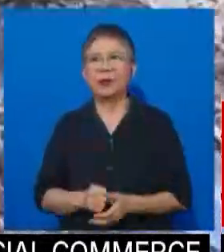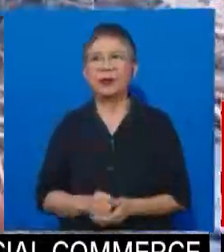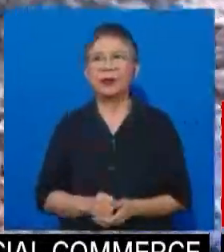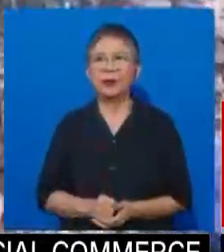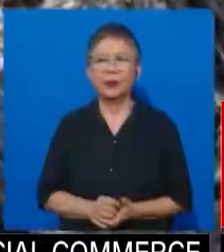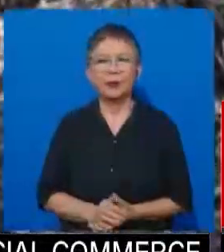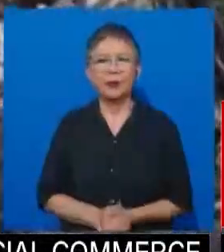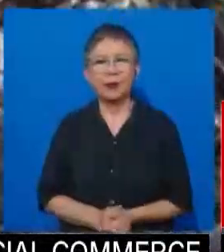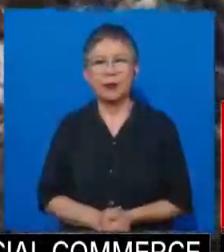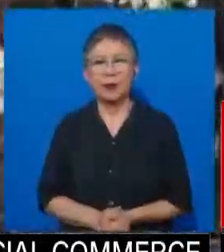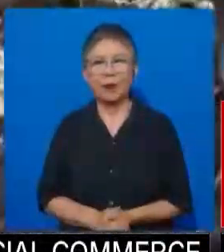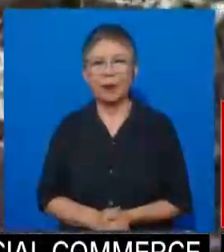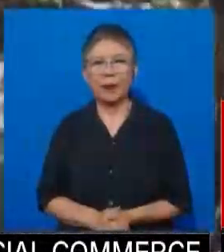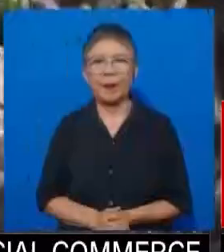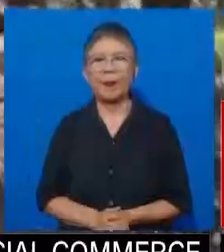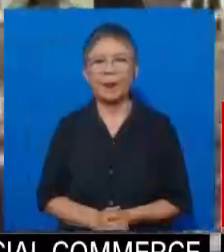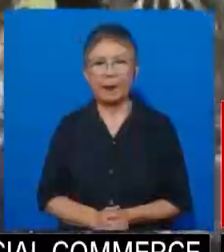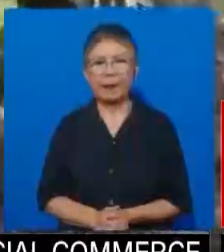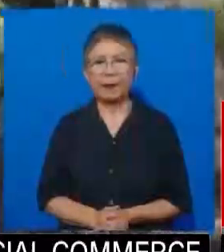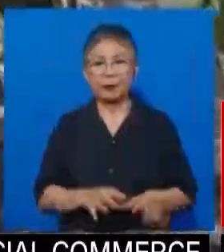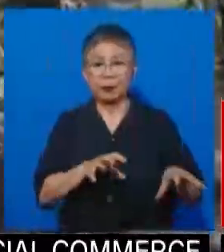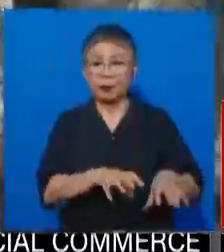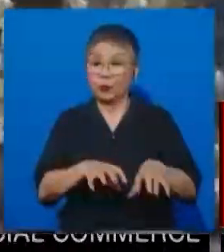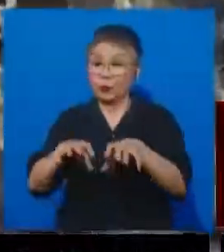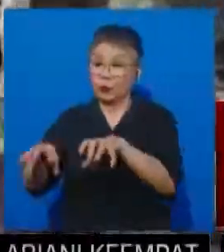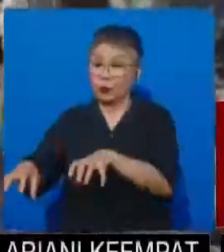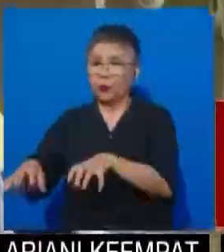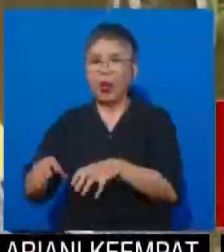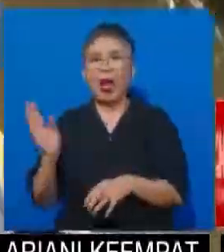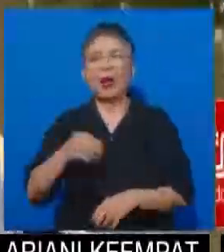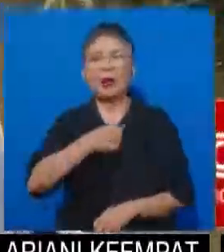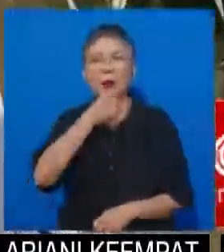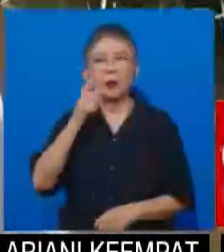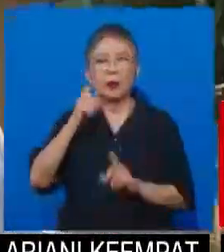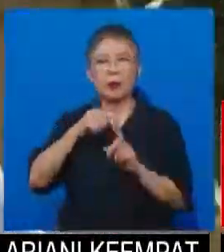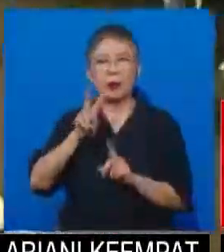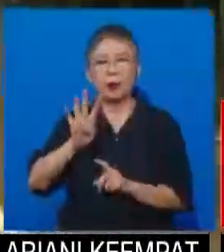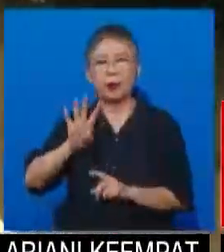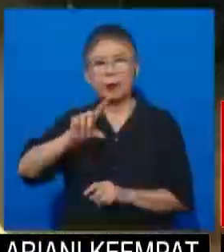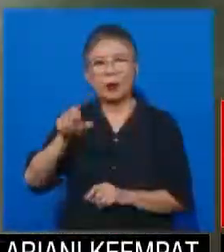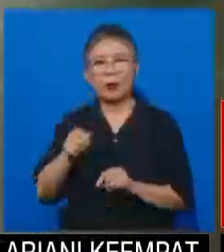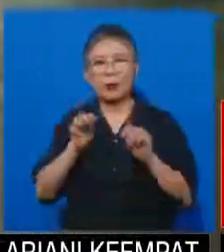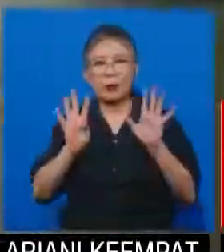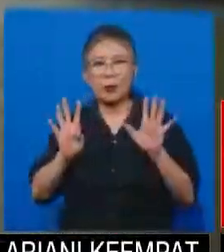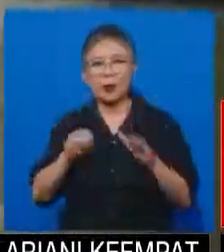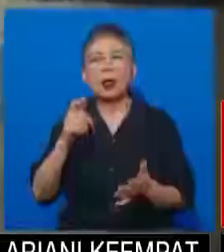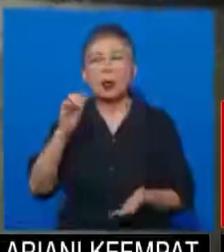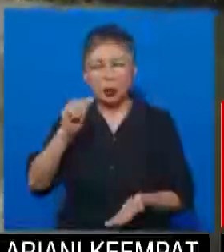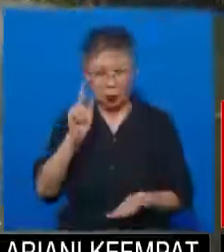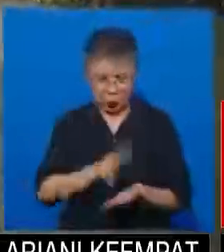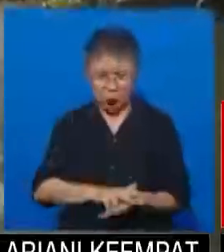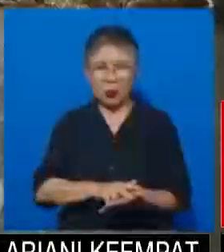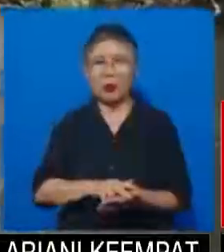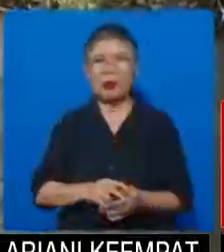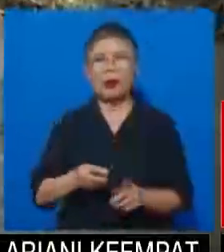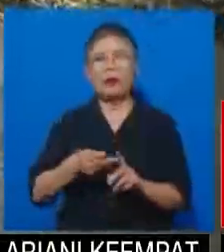diamankan petugas menggunakan jaring. Evakuasi orang utan liar hari Minggu 24 September lalu ini dikonfirmasi pada Rabu.